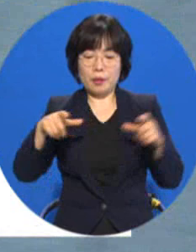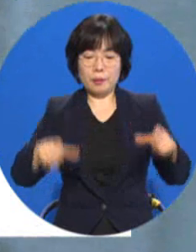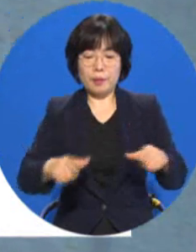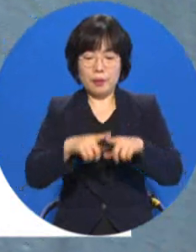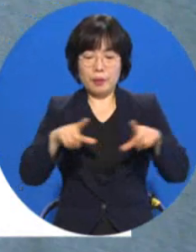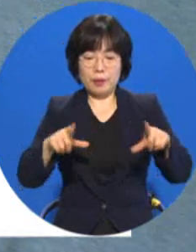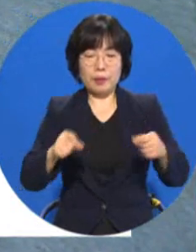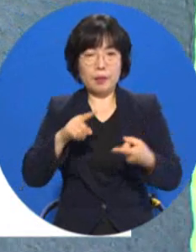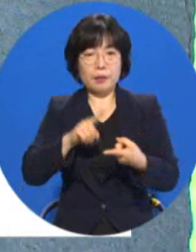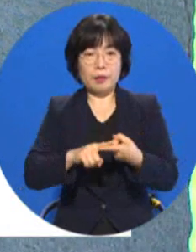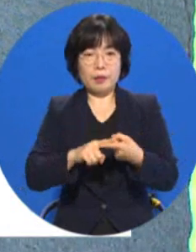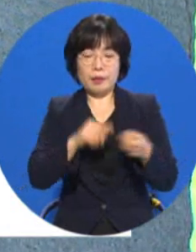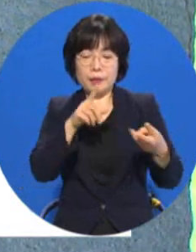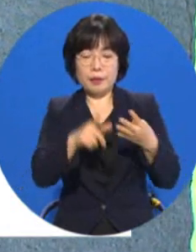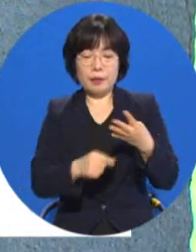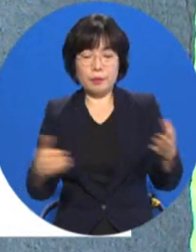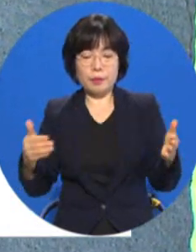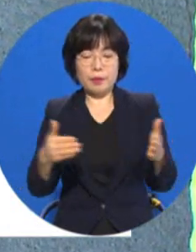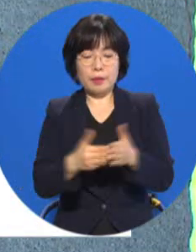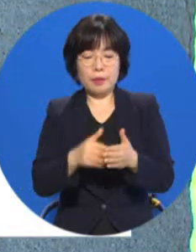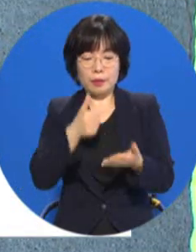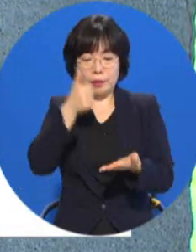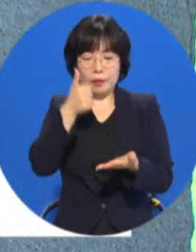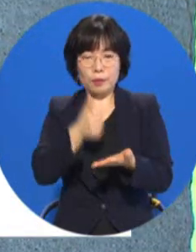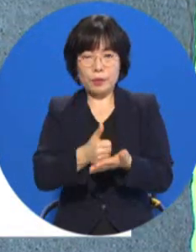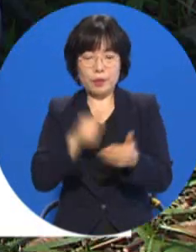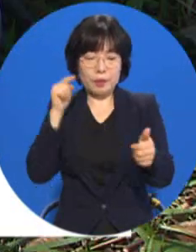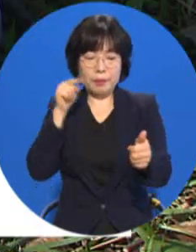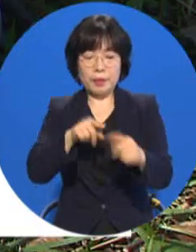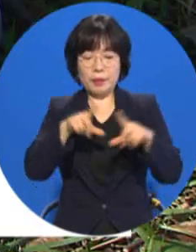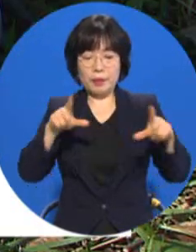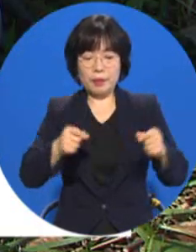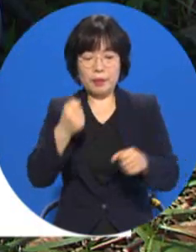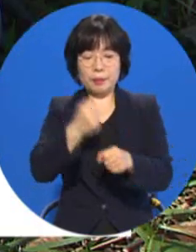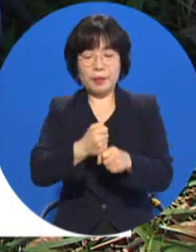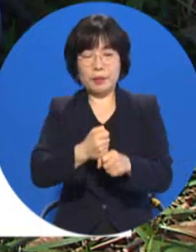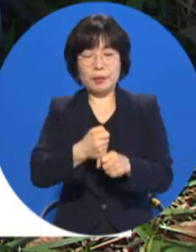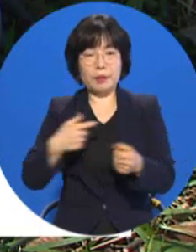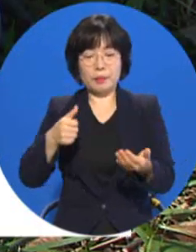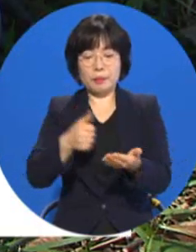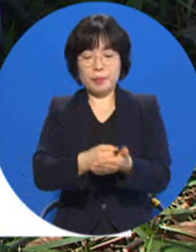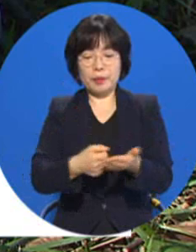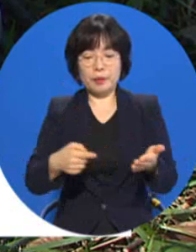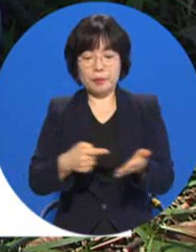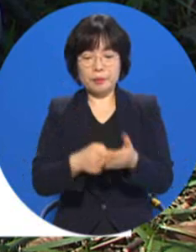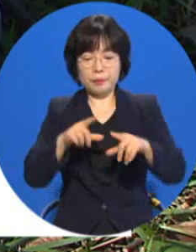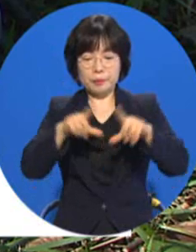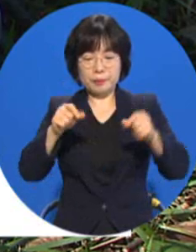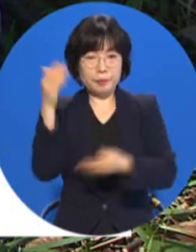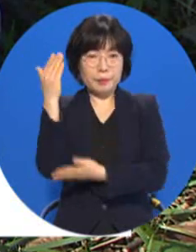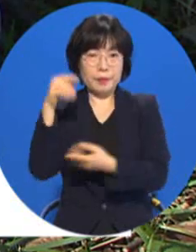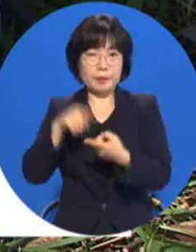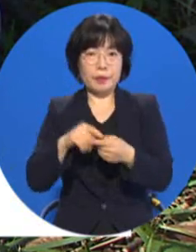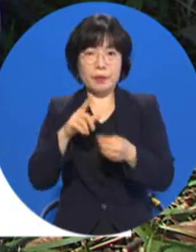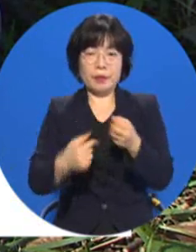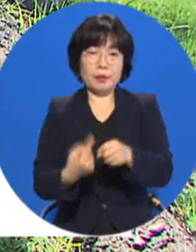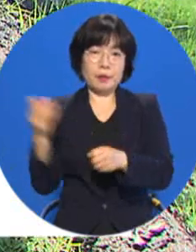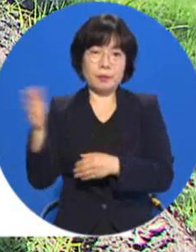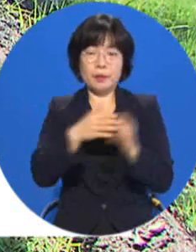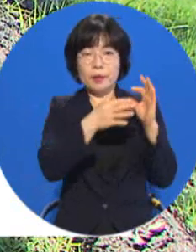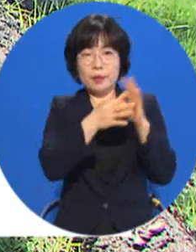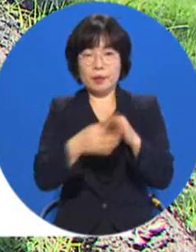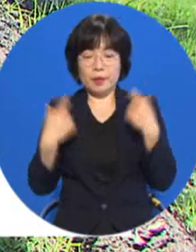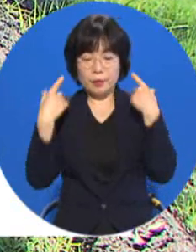비석 앞에 오는 4월까지 단죄문을 설치하기로 의결했습니다. 친일 인물 비석 논란은 지난해부터